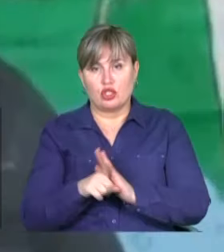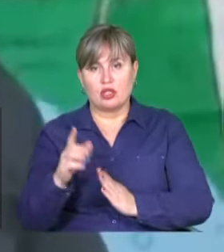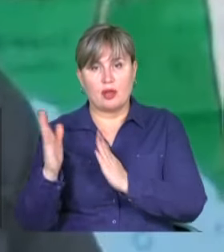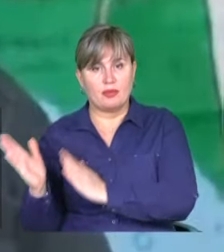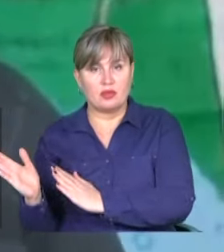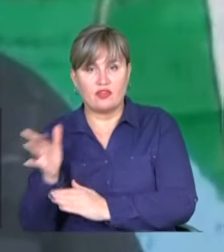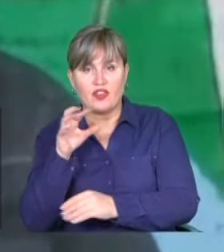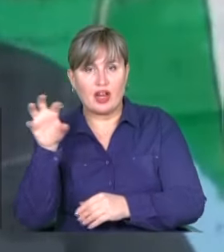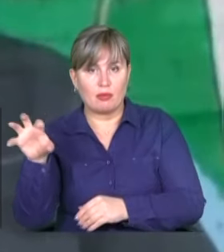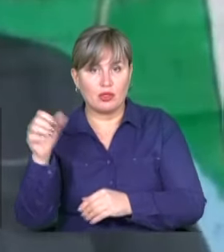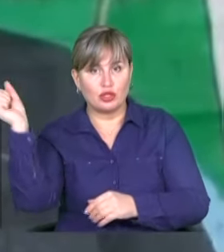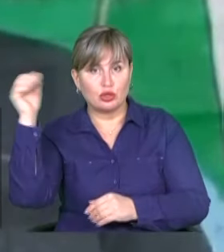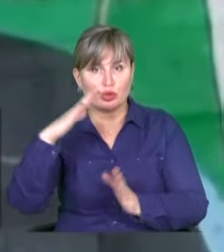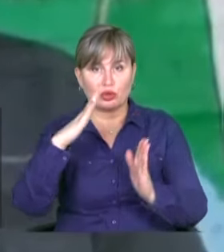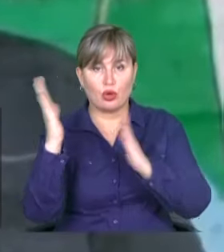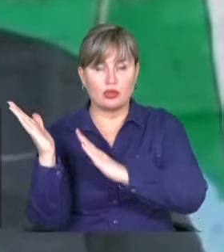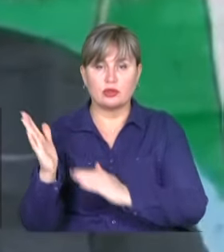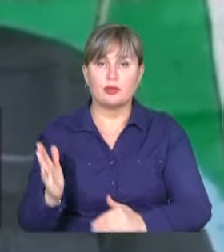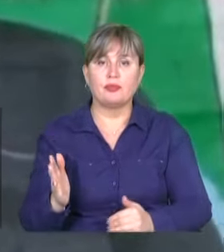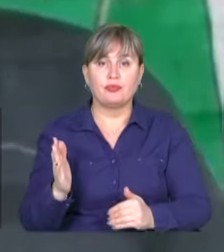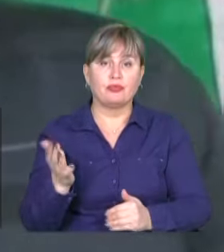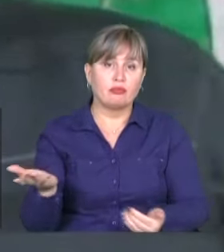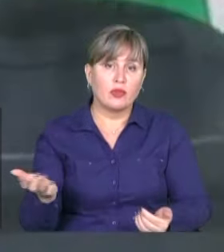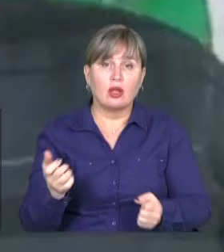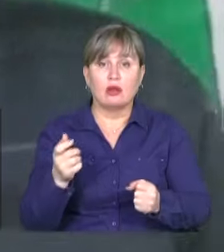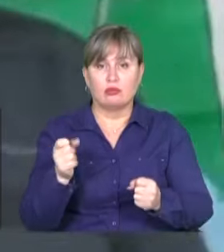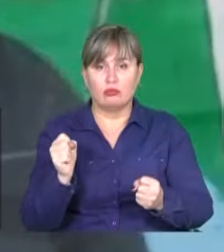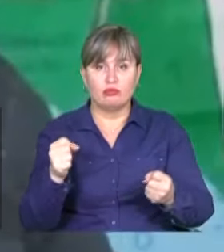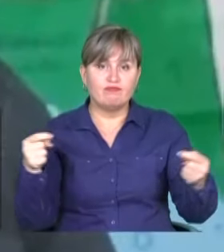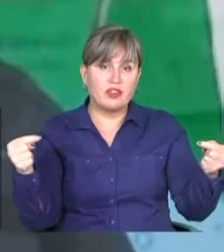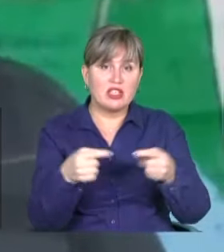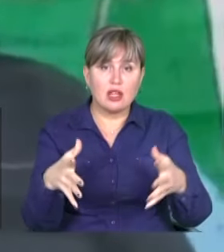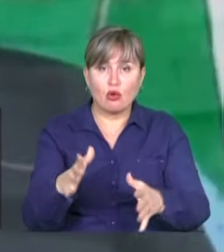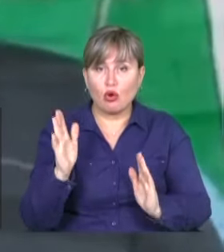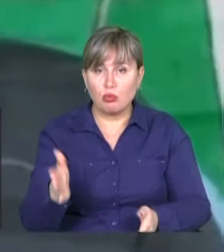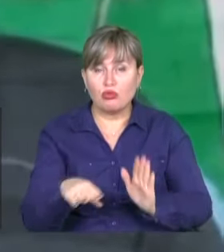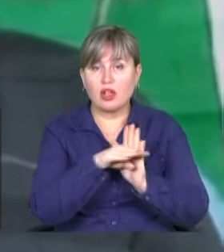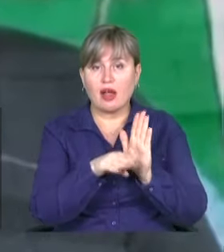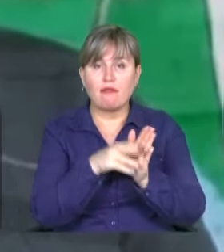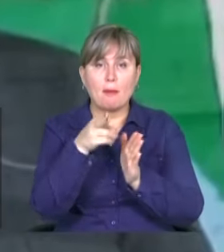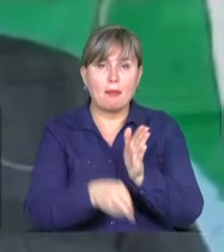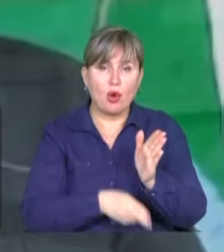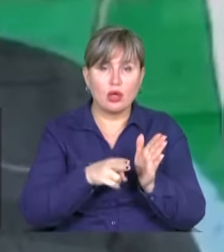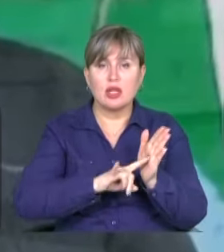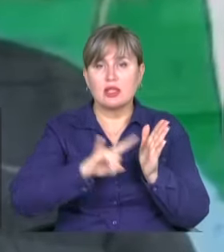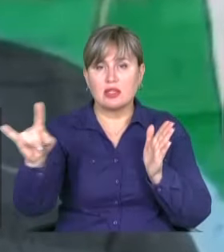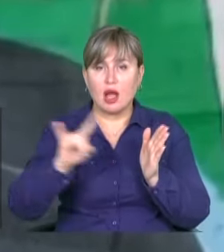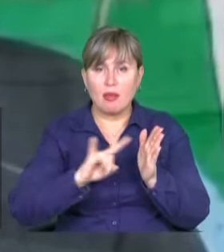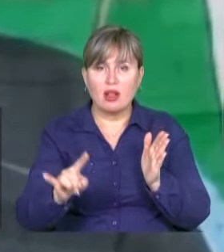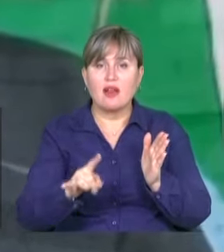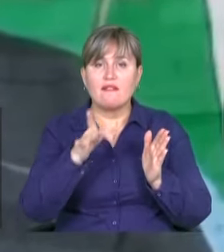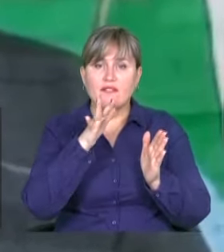Это исключит, во-первых, нестыковки в графиках поездов, самолетов,